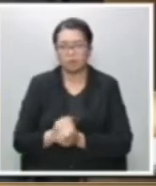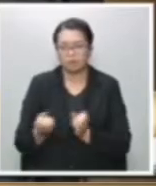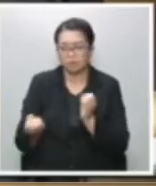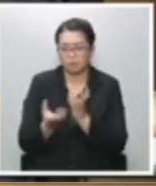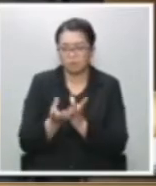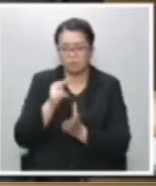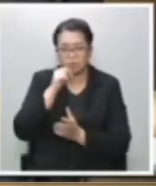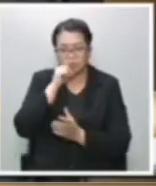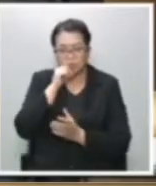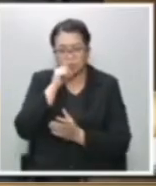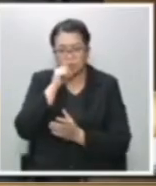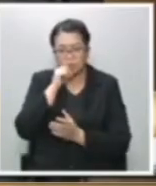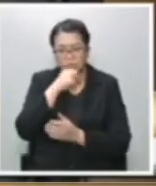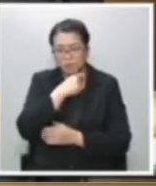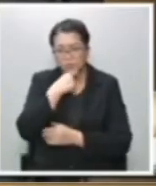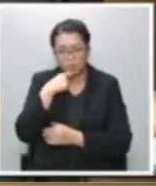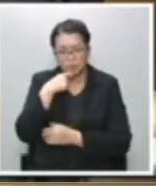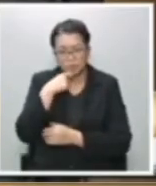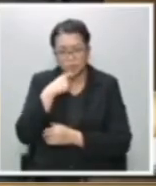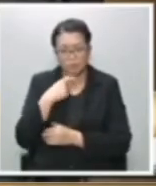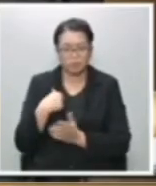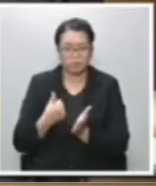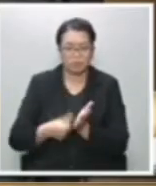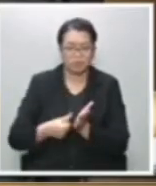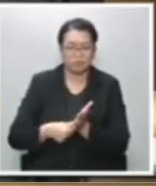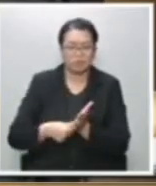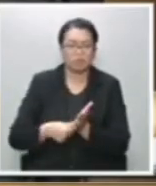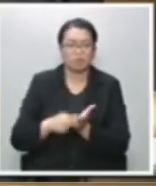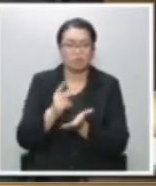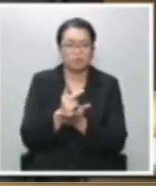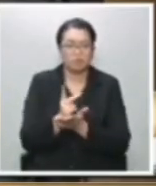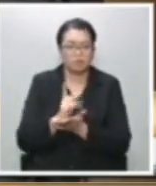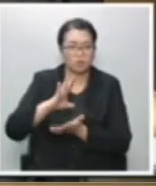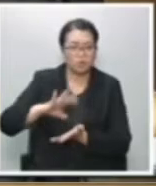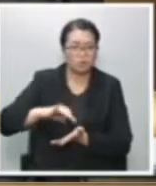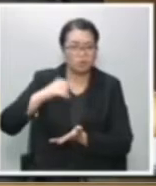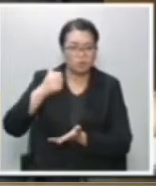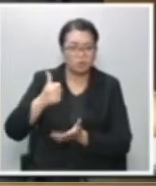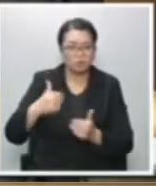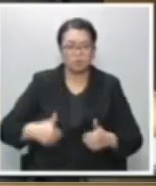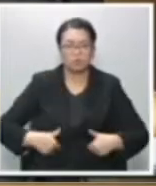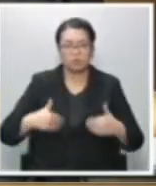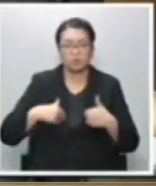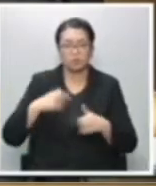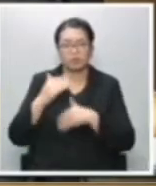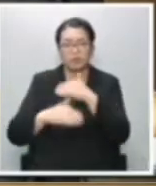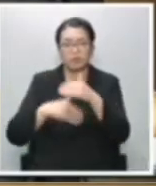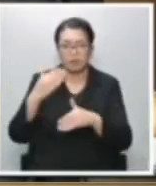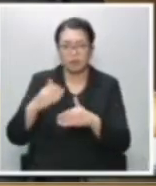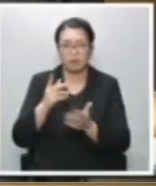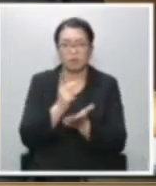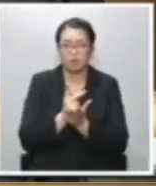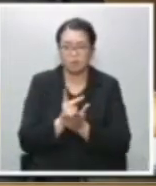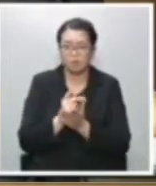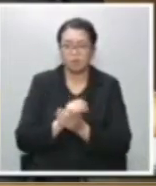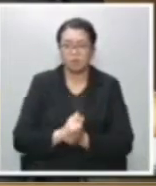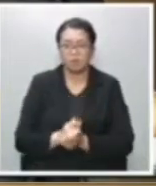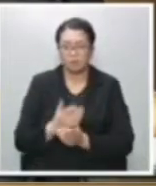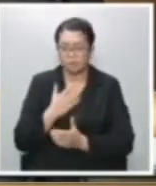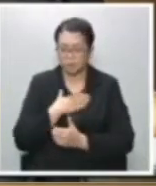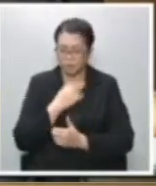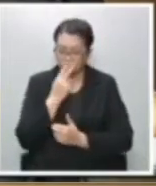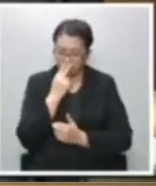งการสินเชื่อฟื้นฟูและพัฒนาคุณภาพชีวิตนะครับอย่างไรก็ตามเมื่อผมพิจารณาดูแล้